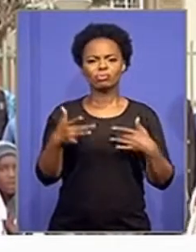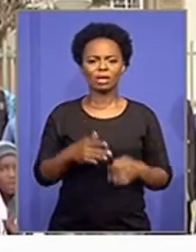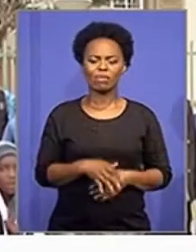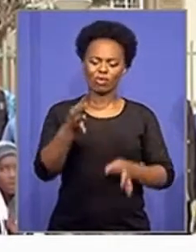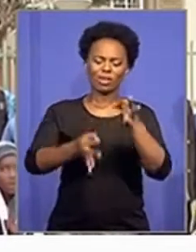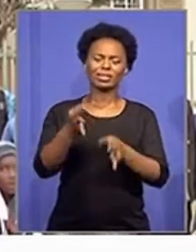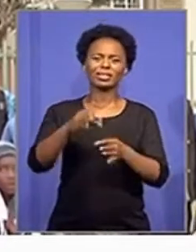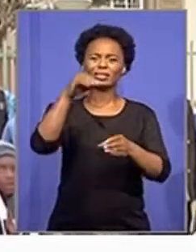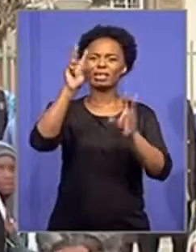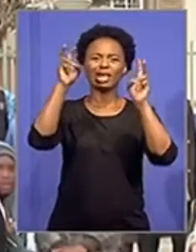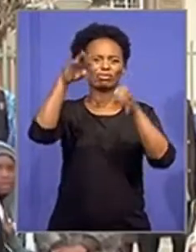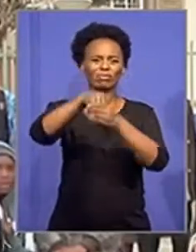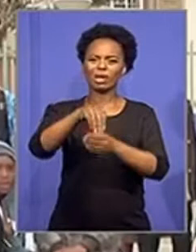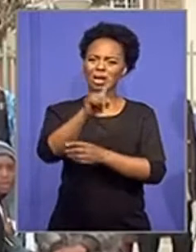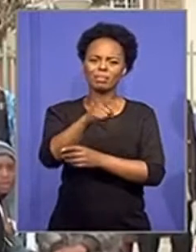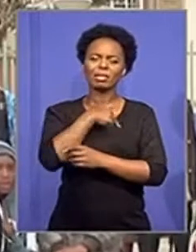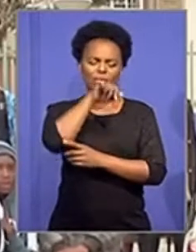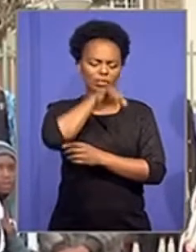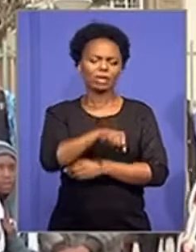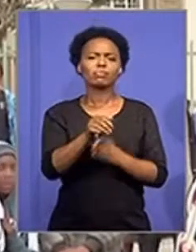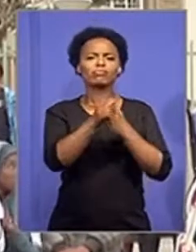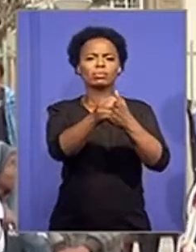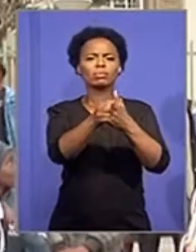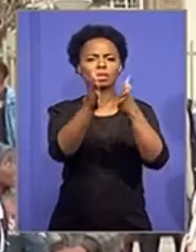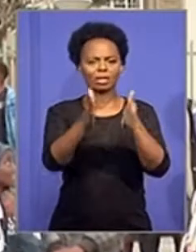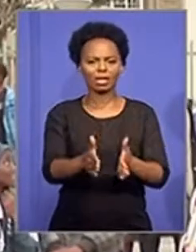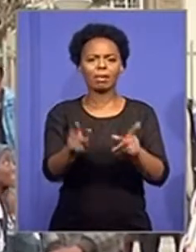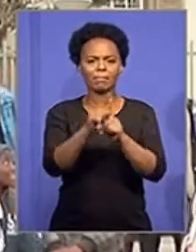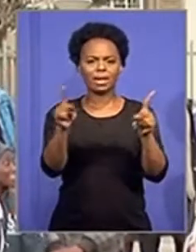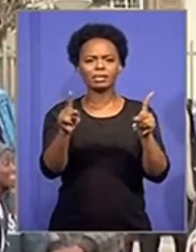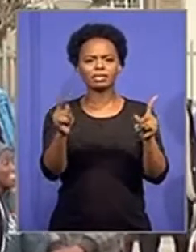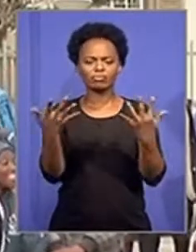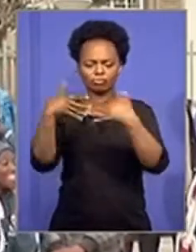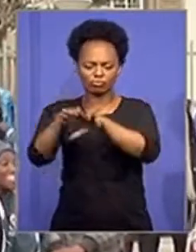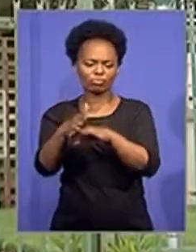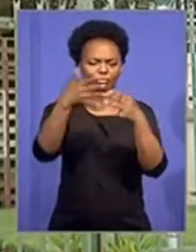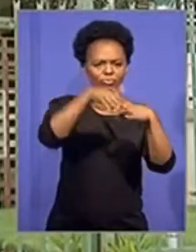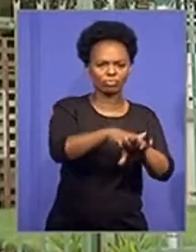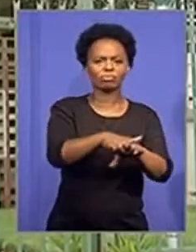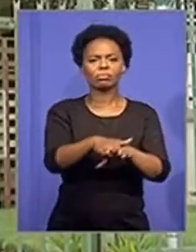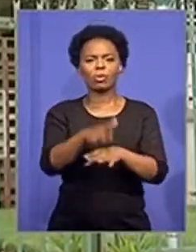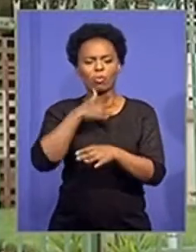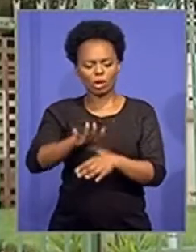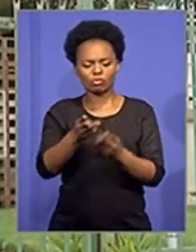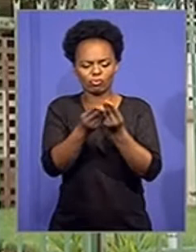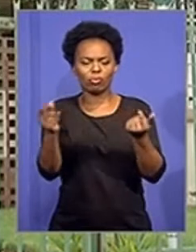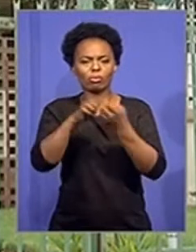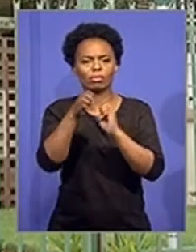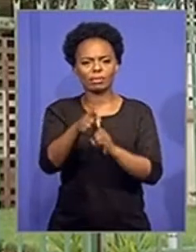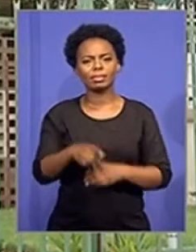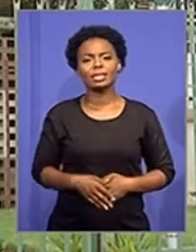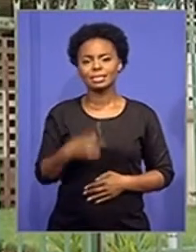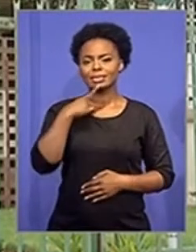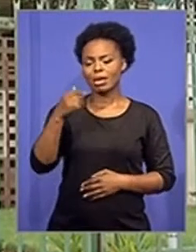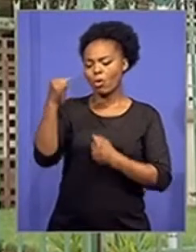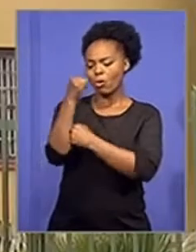politiki ene ke rata le batho ba eteletseng pele ke batho ba dipolitiki mare ba kopane le batho ba dipolitiki tse kopaneng. Baahi ba batla hore dikantoro tsa